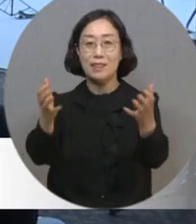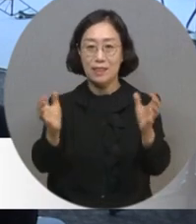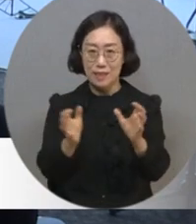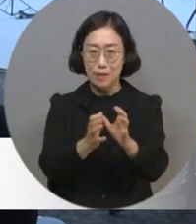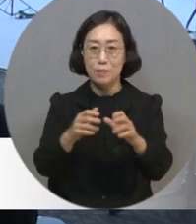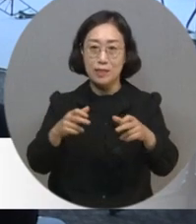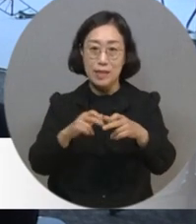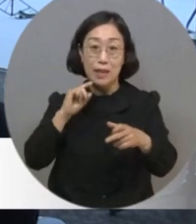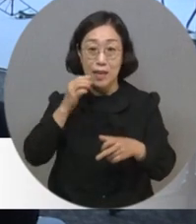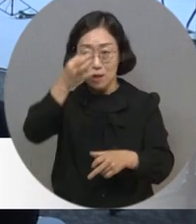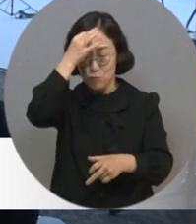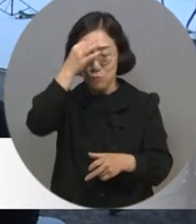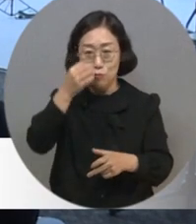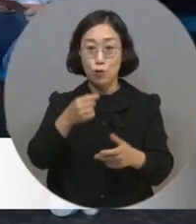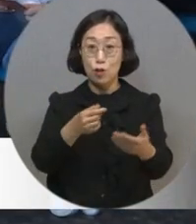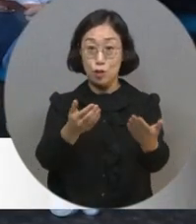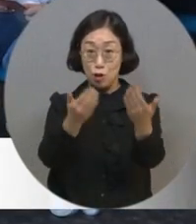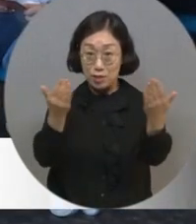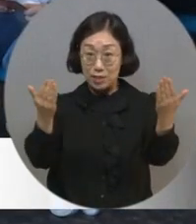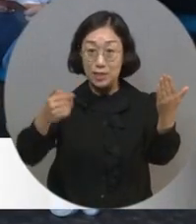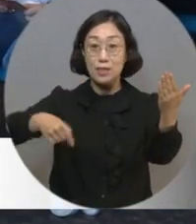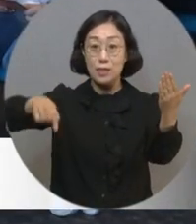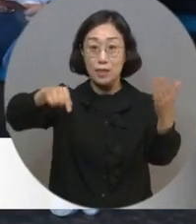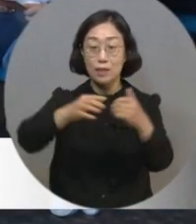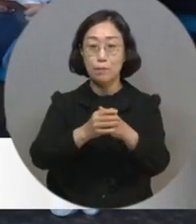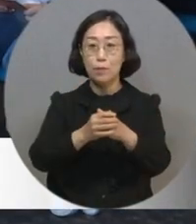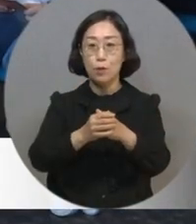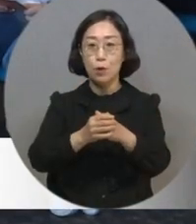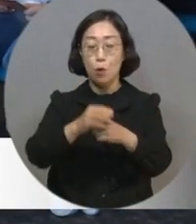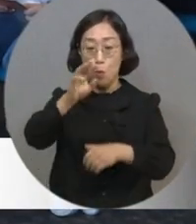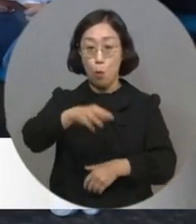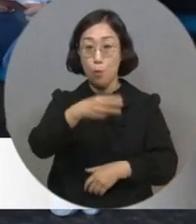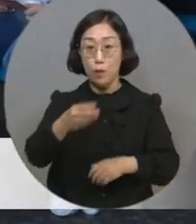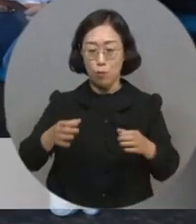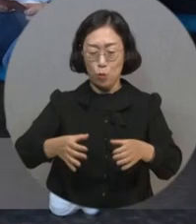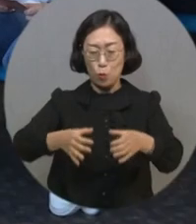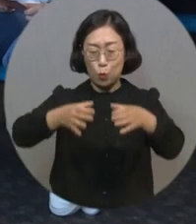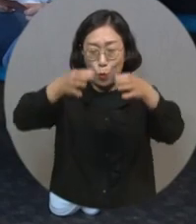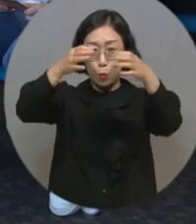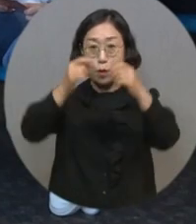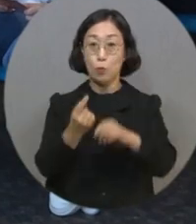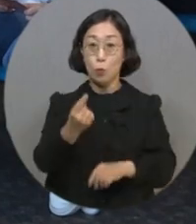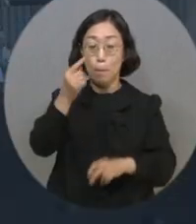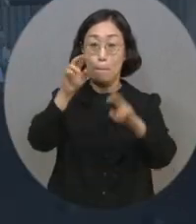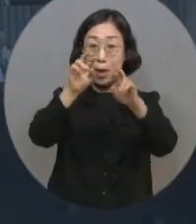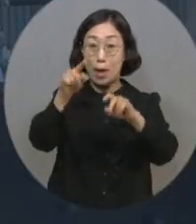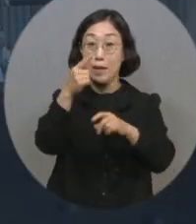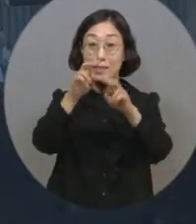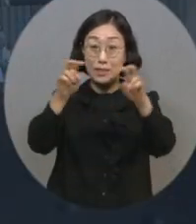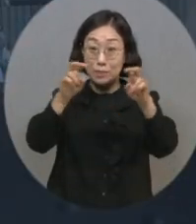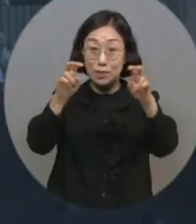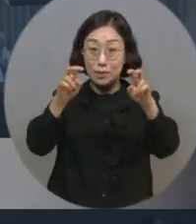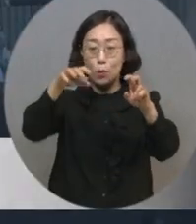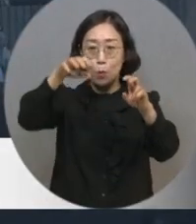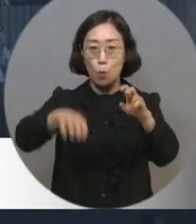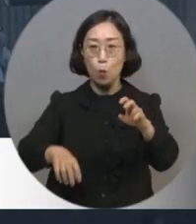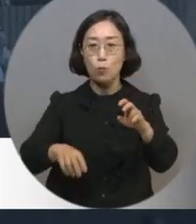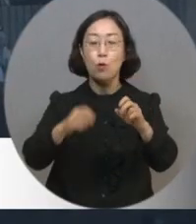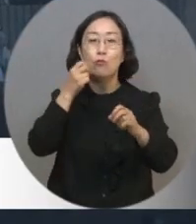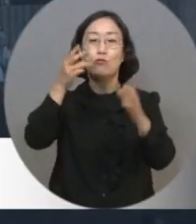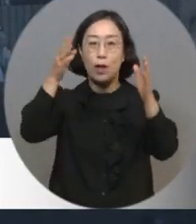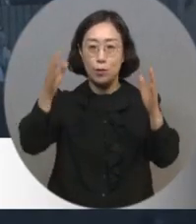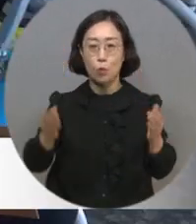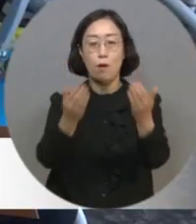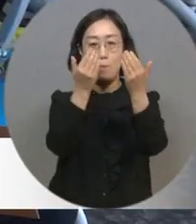컬렉션은 지난 1일 개막식을 시작으로 롯데월드타워 서울 스카이 120층에서 두 달간 열립니다.